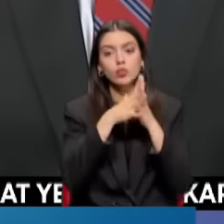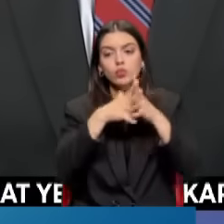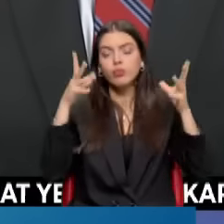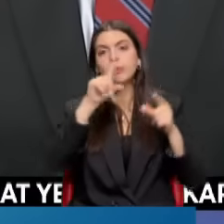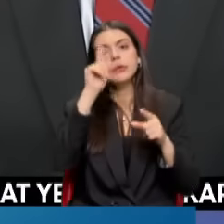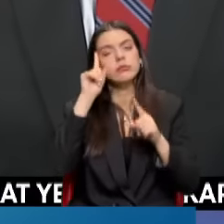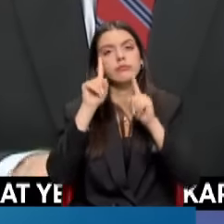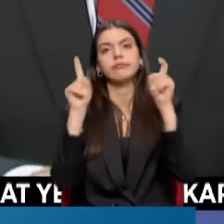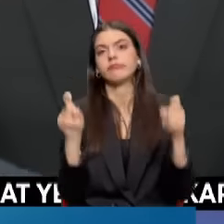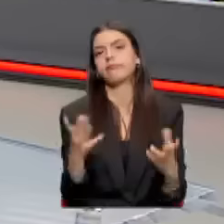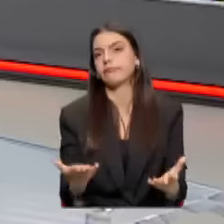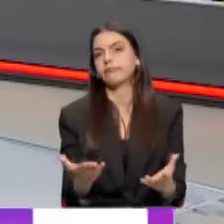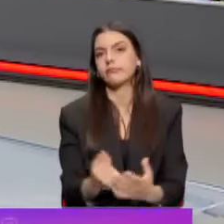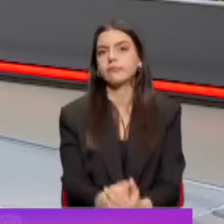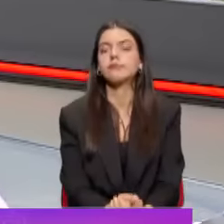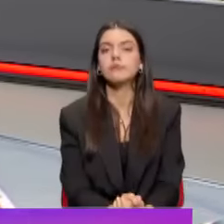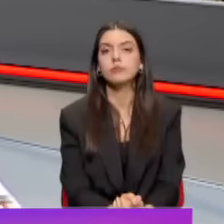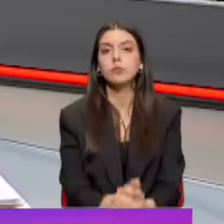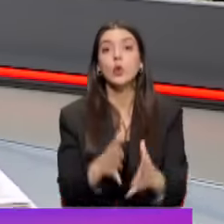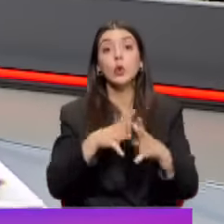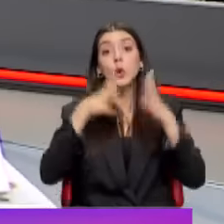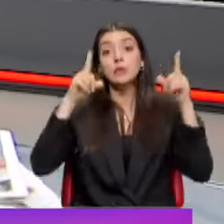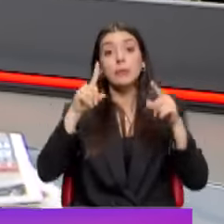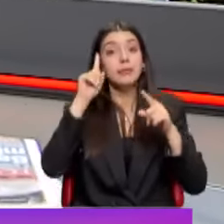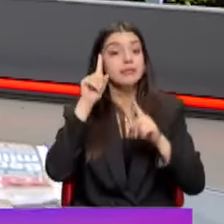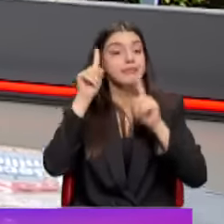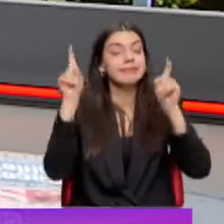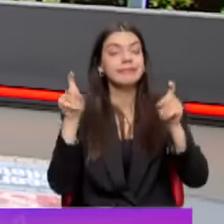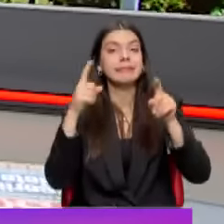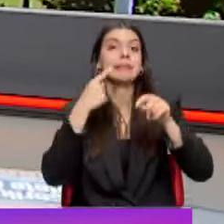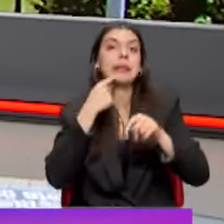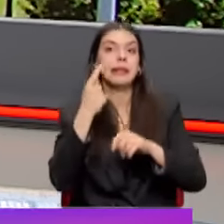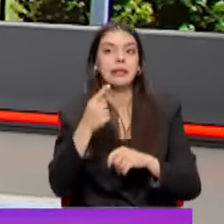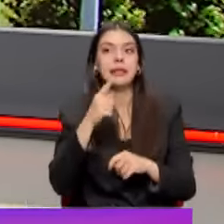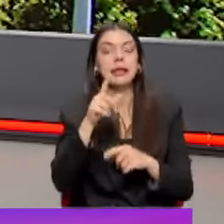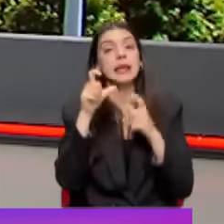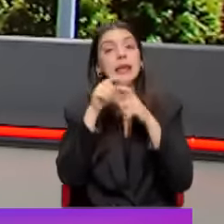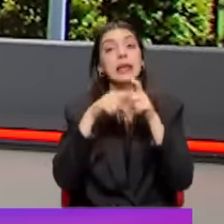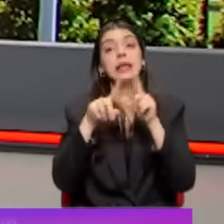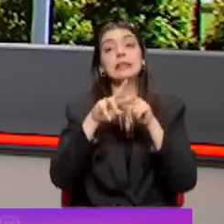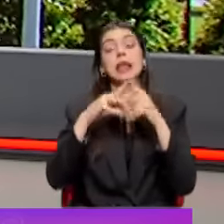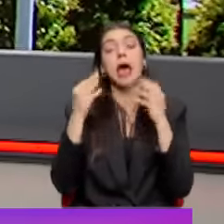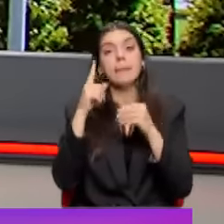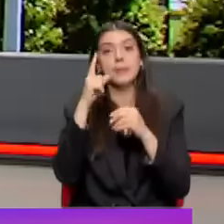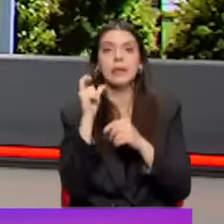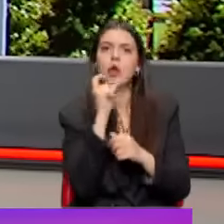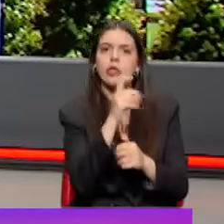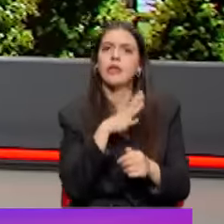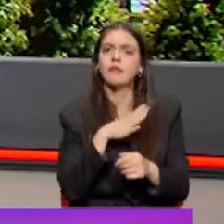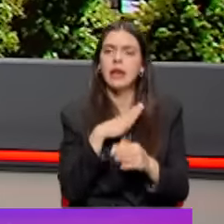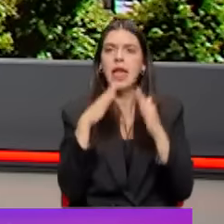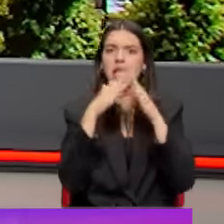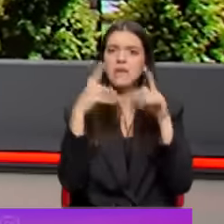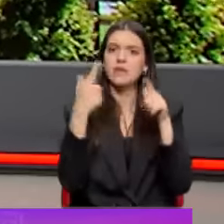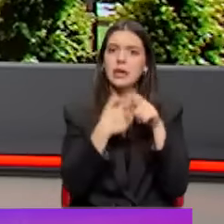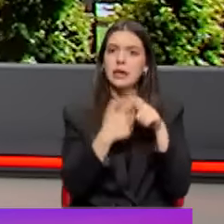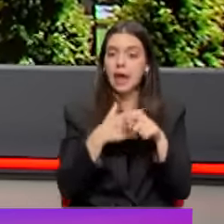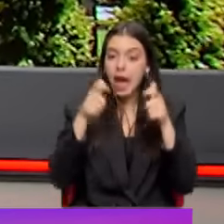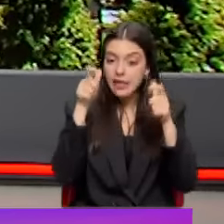soru işareti kocaman bir soru işareti Seda hanımın bir önerisi var ev kiralarını yerel